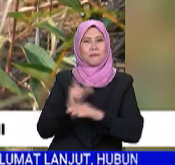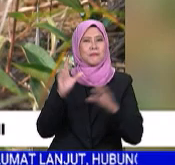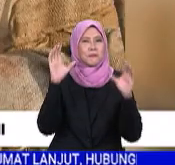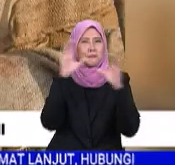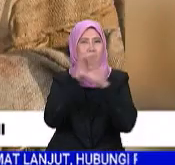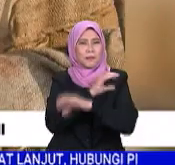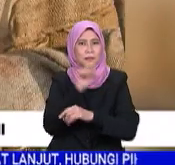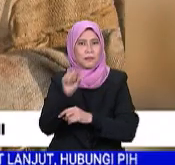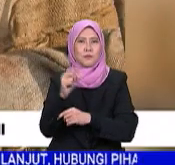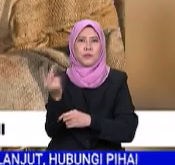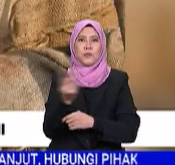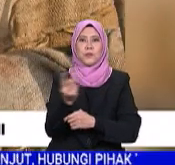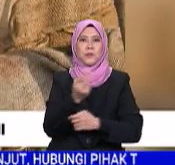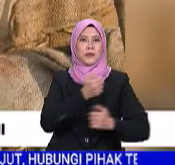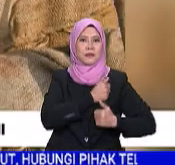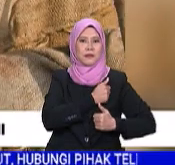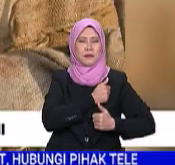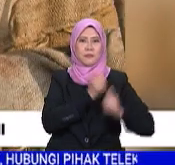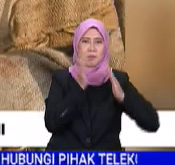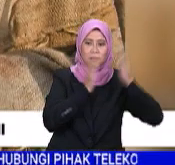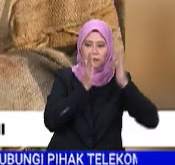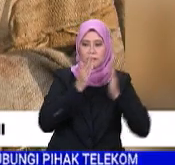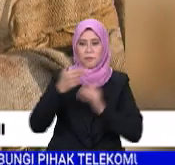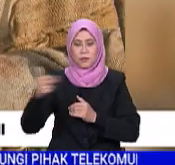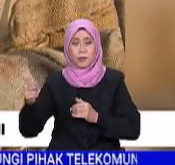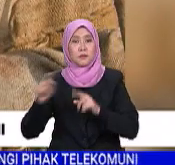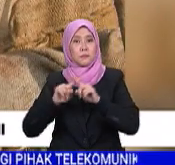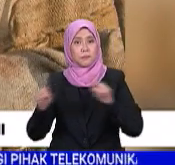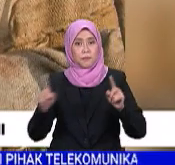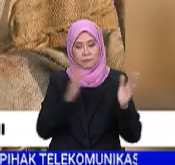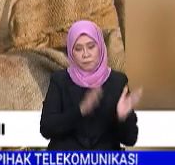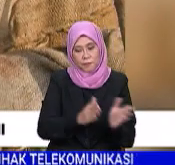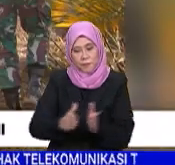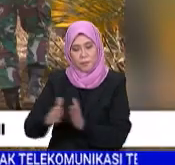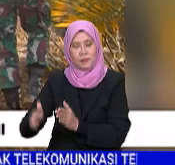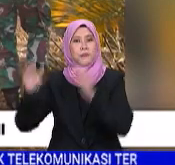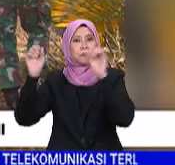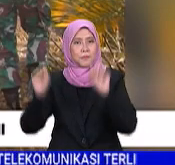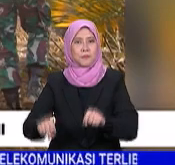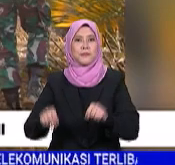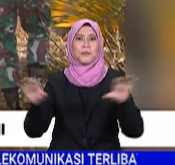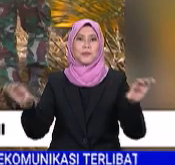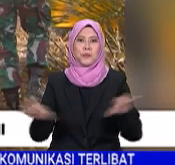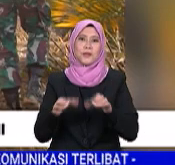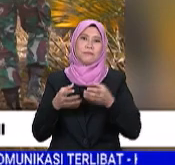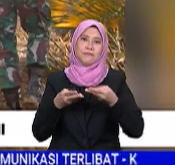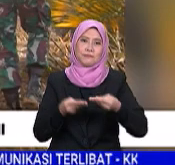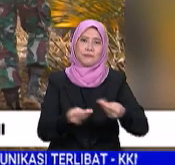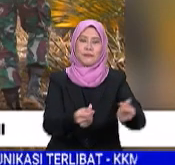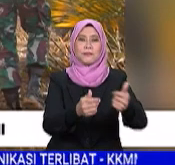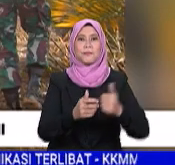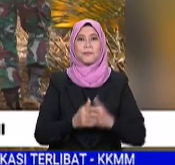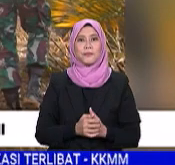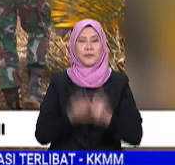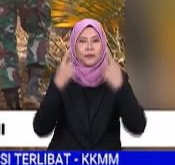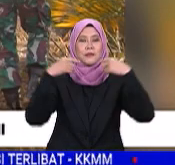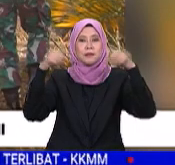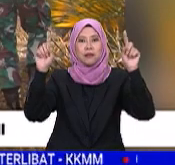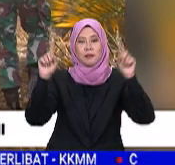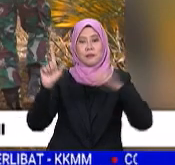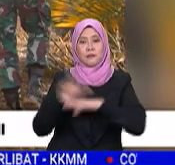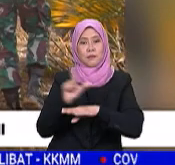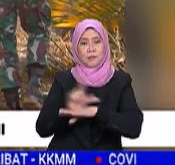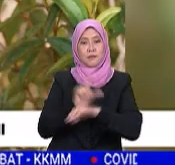cabaran kepada kedua-dua angkatan tentera Namun semua yang telah disusun atur dapat dilaksanakan dengan lancar kejayaan